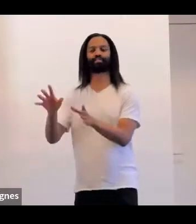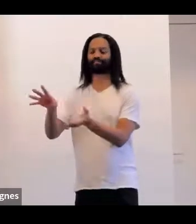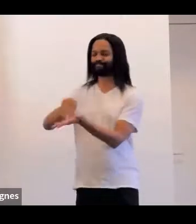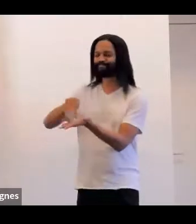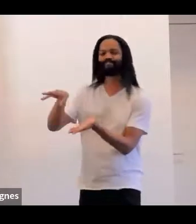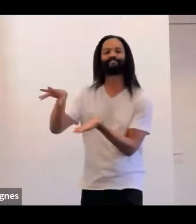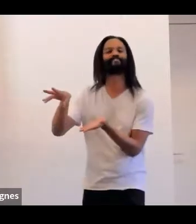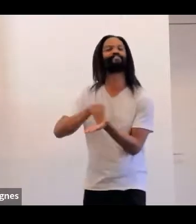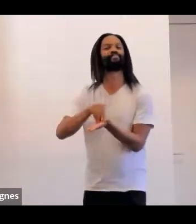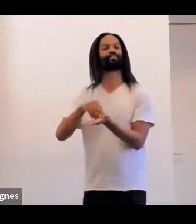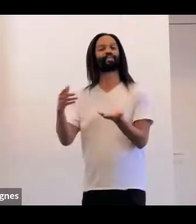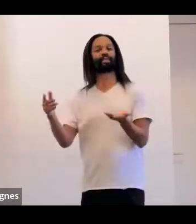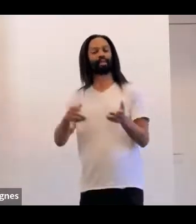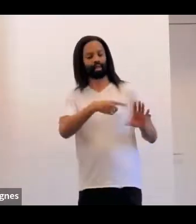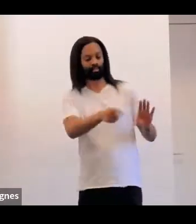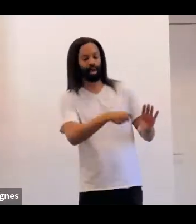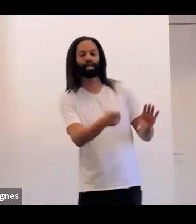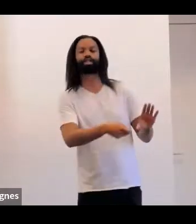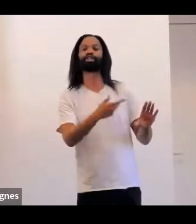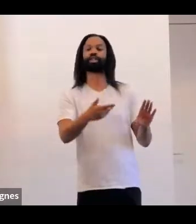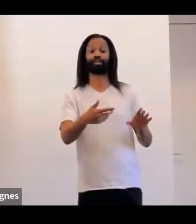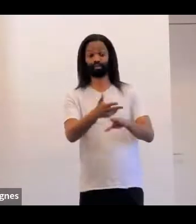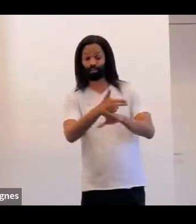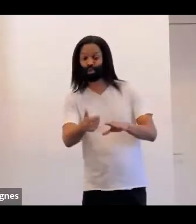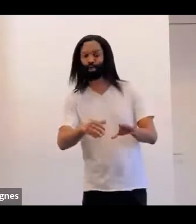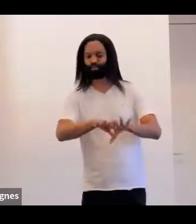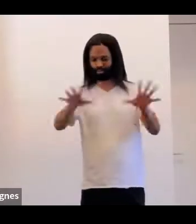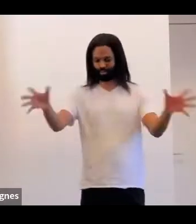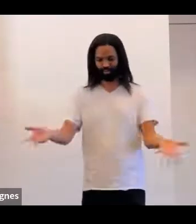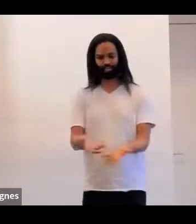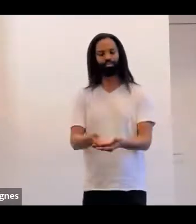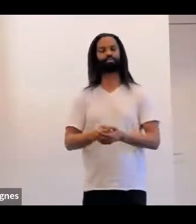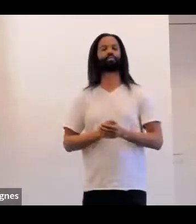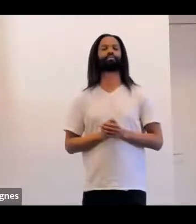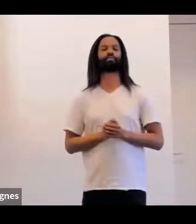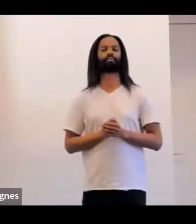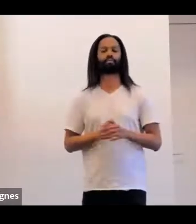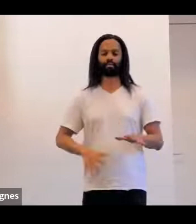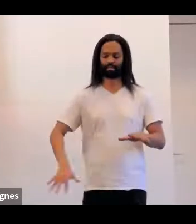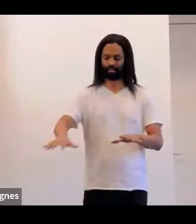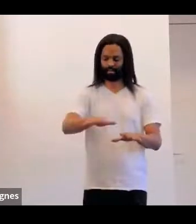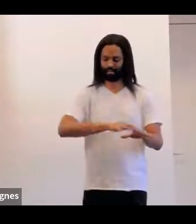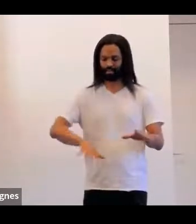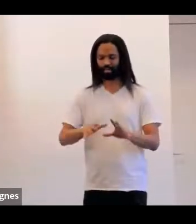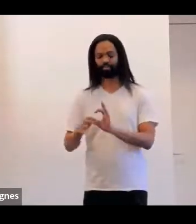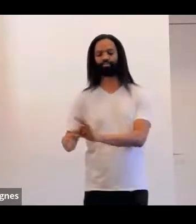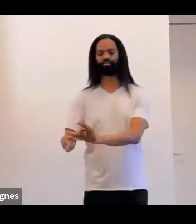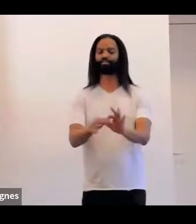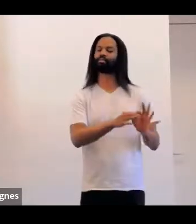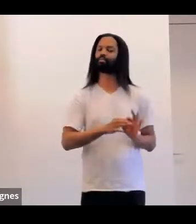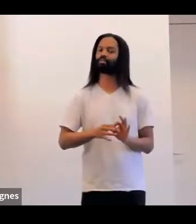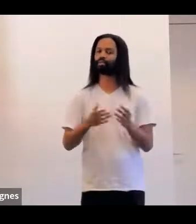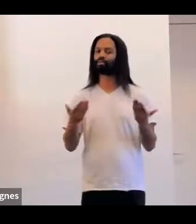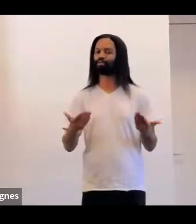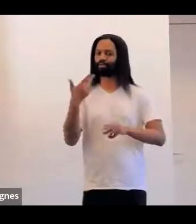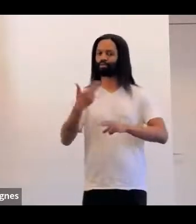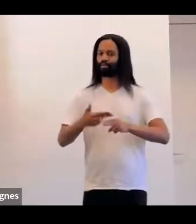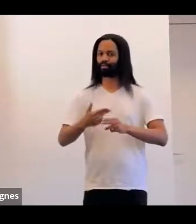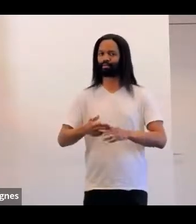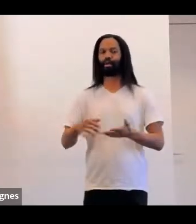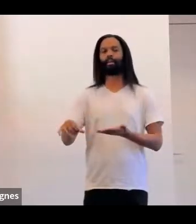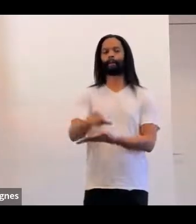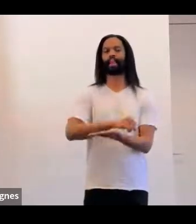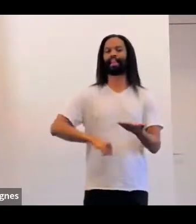2 espaces de bureaux. L'aménagement d'une zone collective, qu'aujourd'hui appelée la place du village, mais là